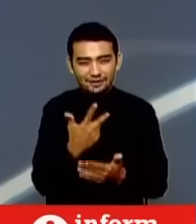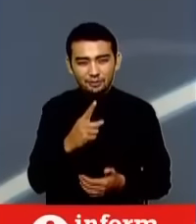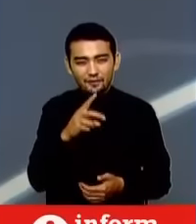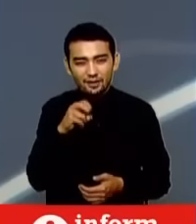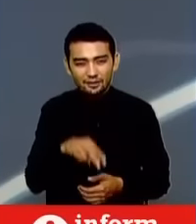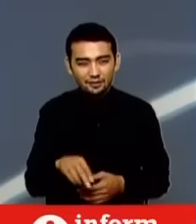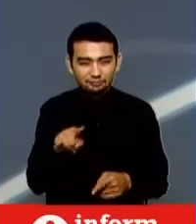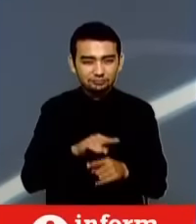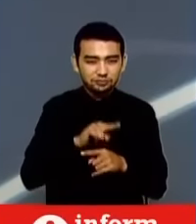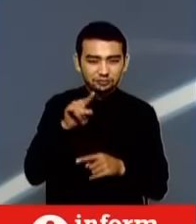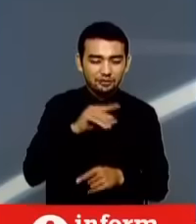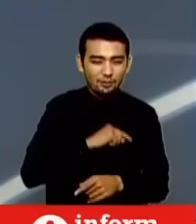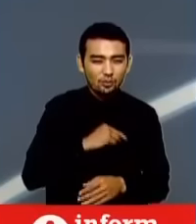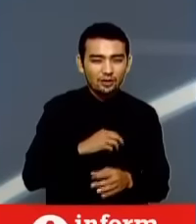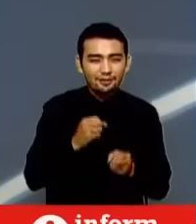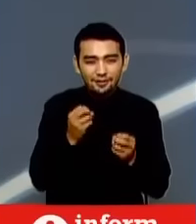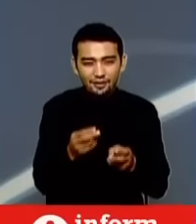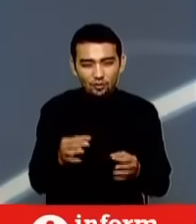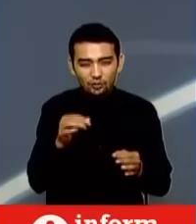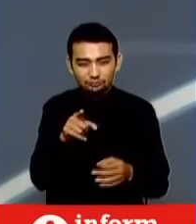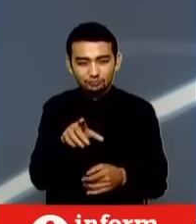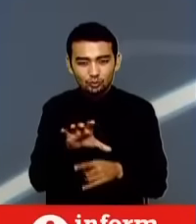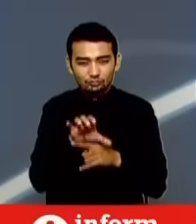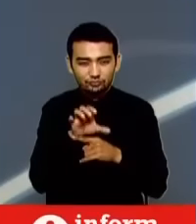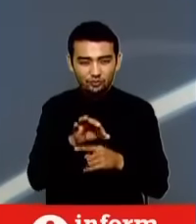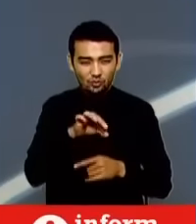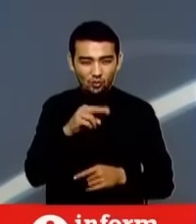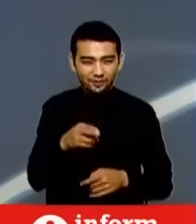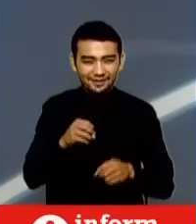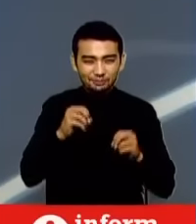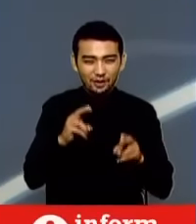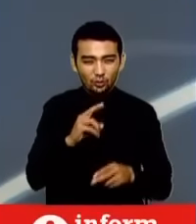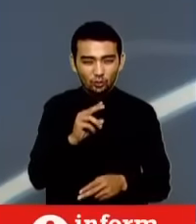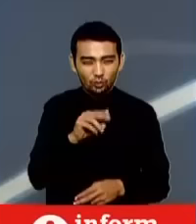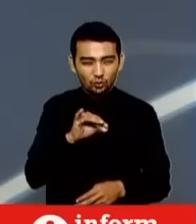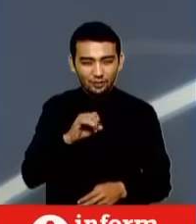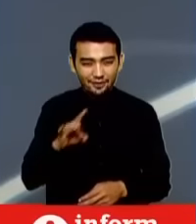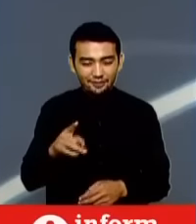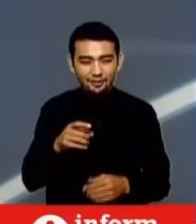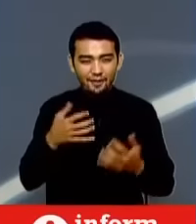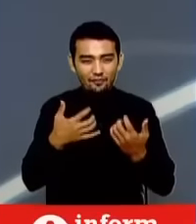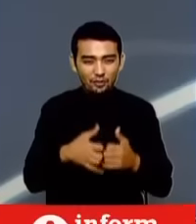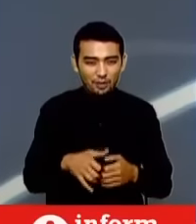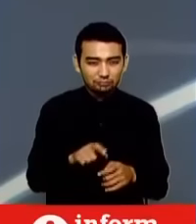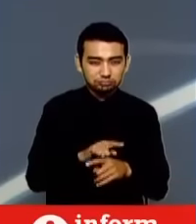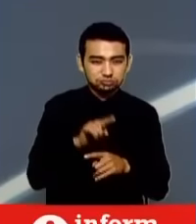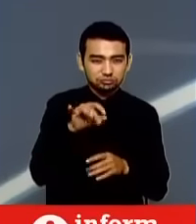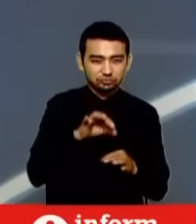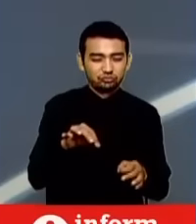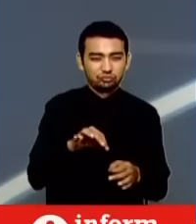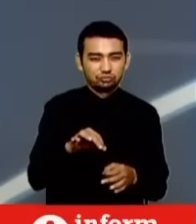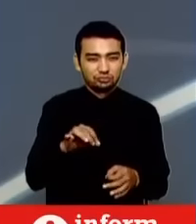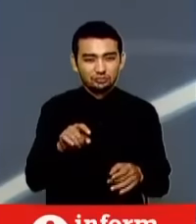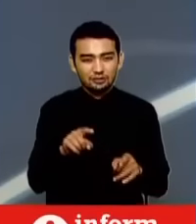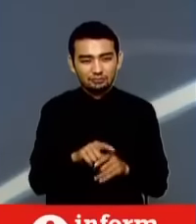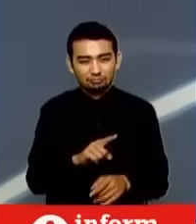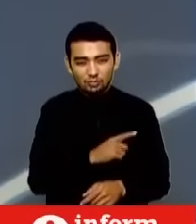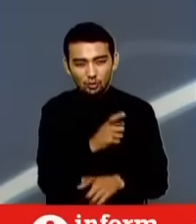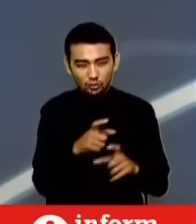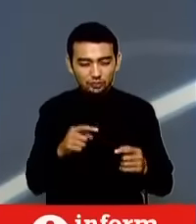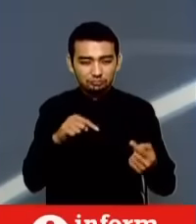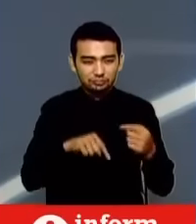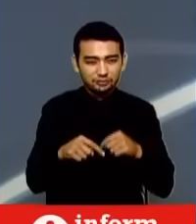работе авиадиспетчеров. Пройдя по QR-коду, вы узнаете, почему автоматизированный центр управления воздушным движением специалисты между